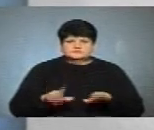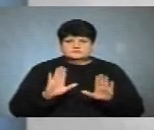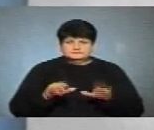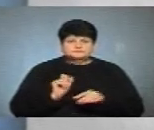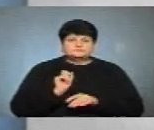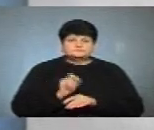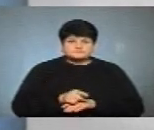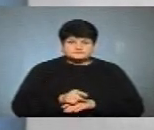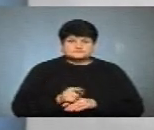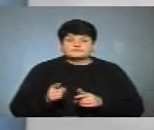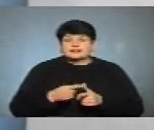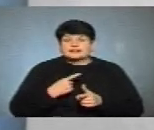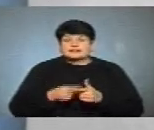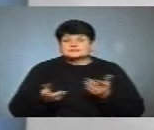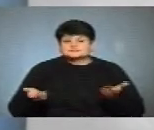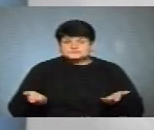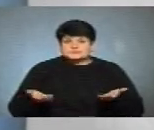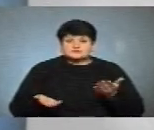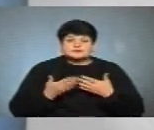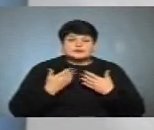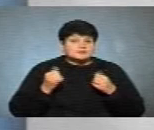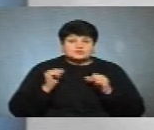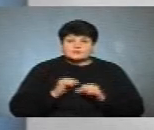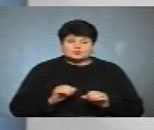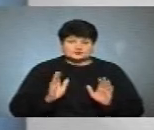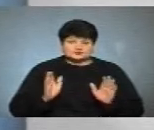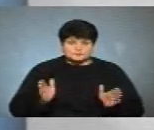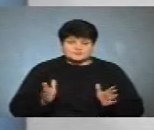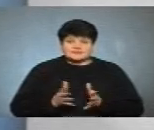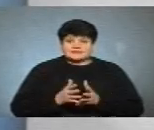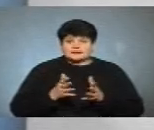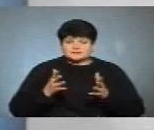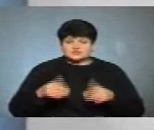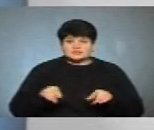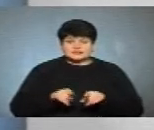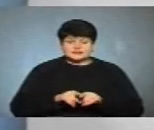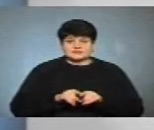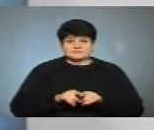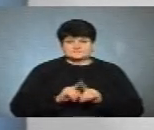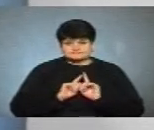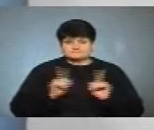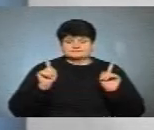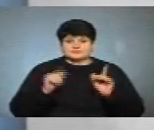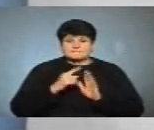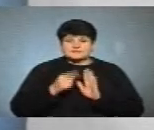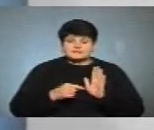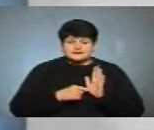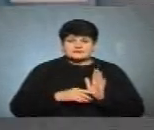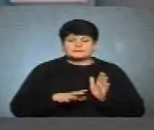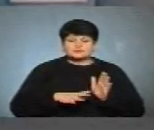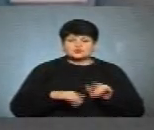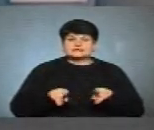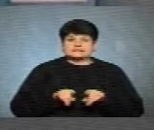назначати. Але якщо немає, то не може бути. Найбільш таким вопіючим, я би сказала, питанням, чи як було